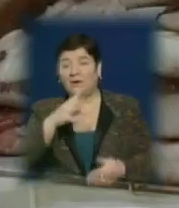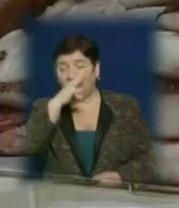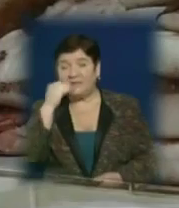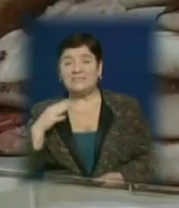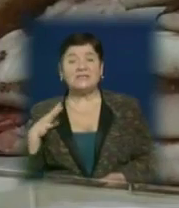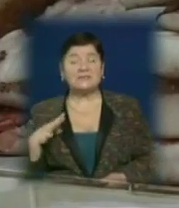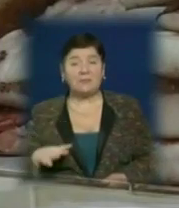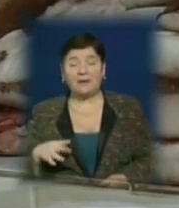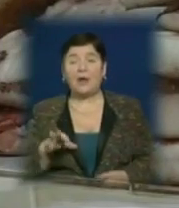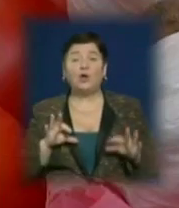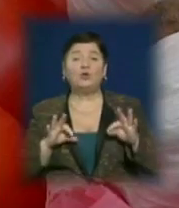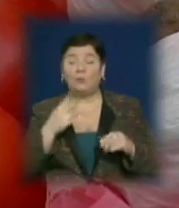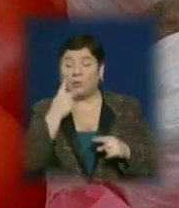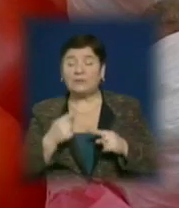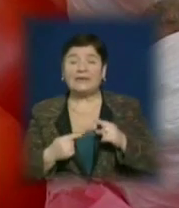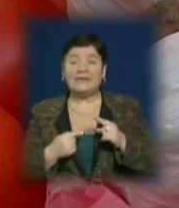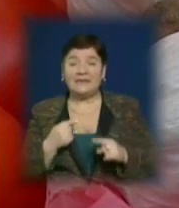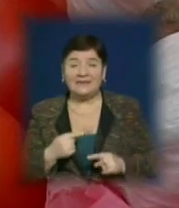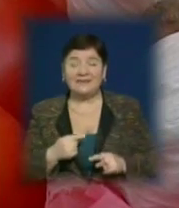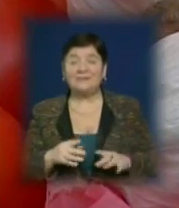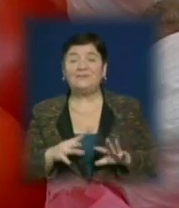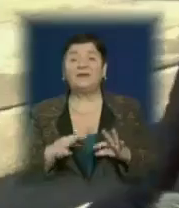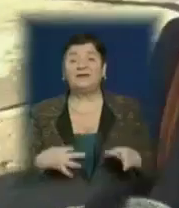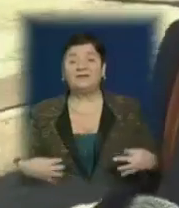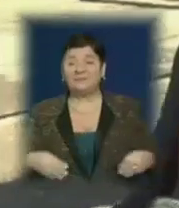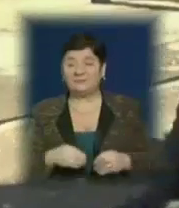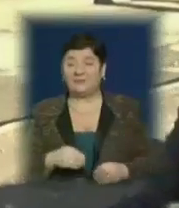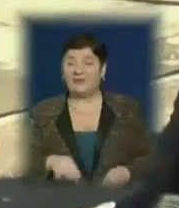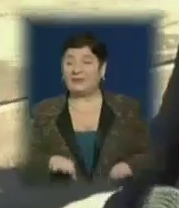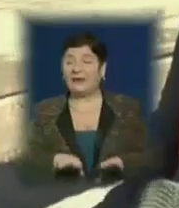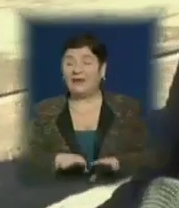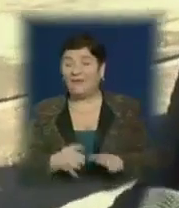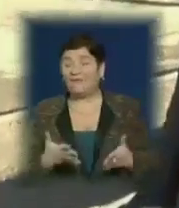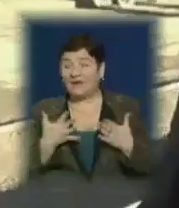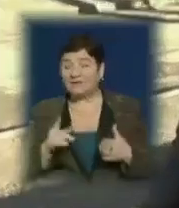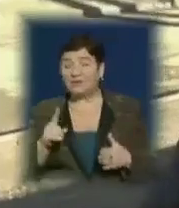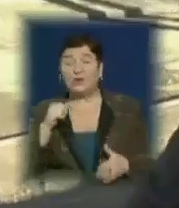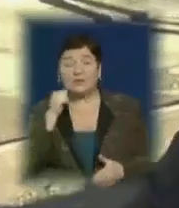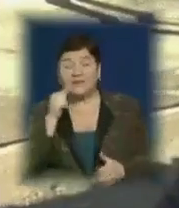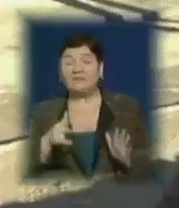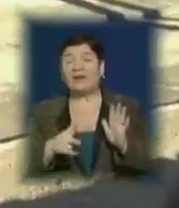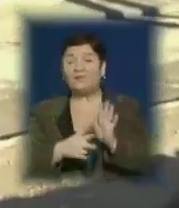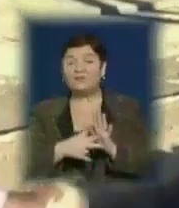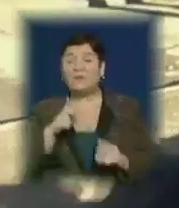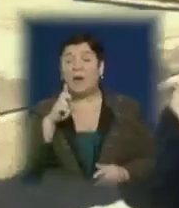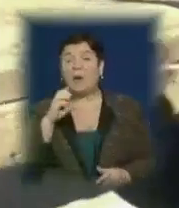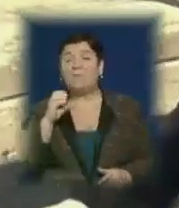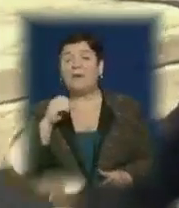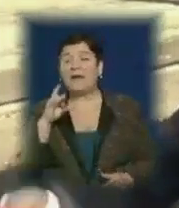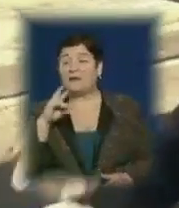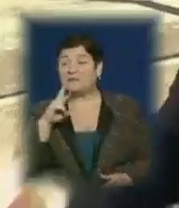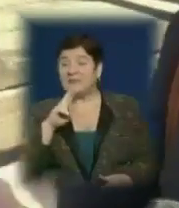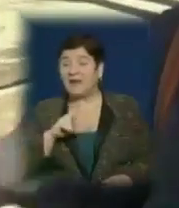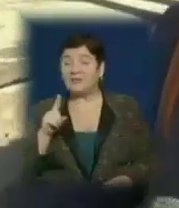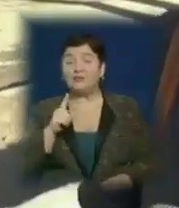її доброю традицією, яка єднає родини і друзів. Таке враження, що завтра 8 березня. Це я відповідаю навіть таке